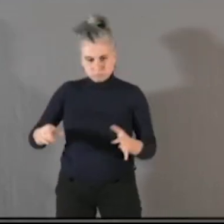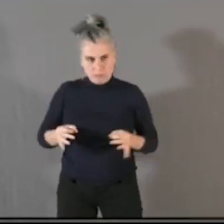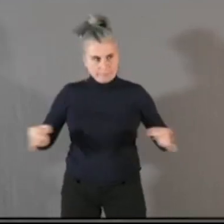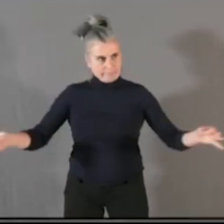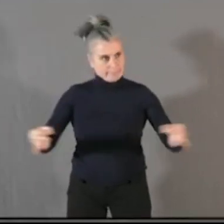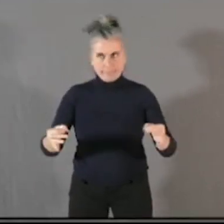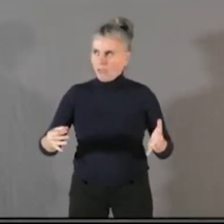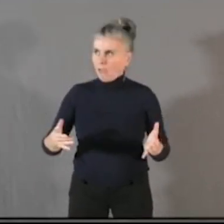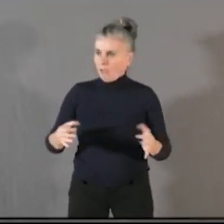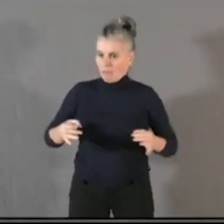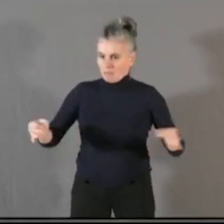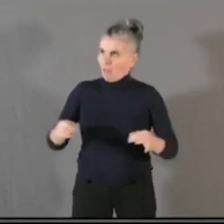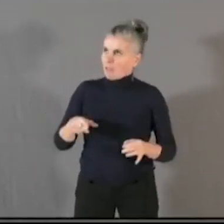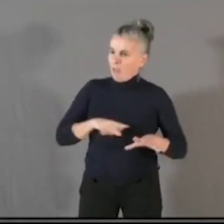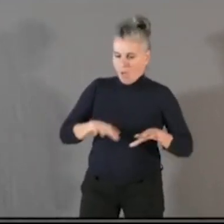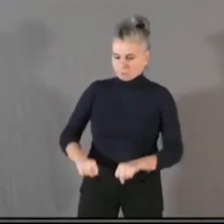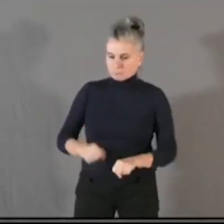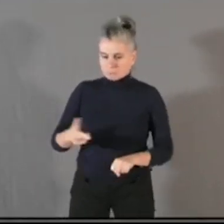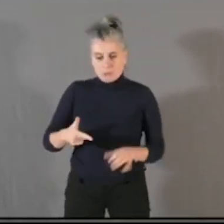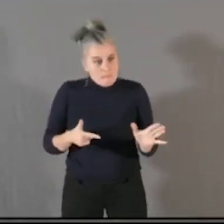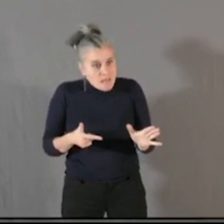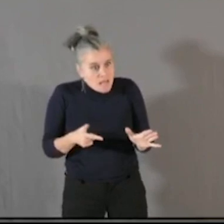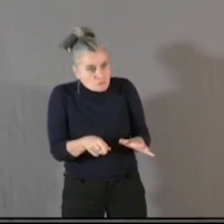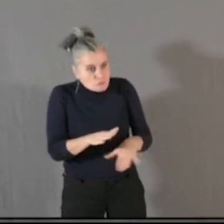privés comme publics qui ne leur appartiennent pas.